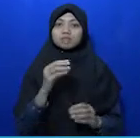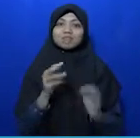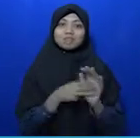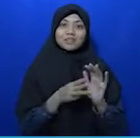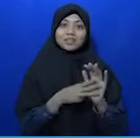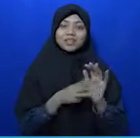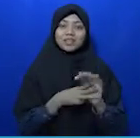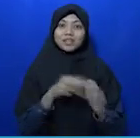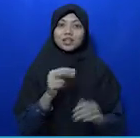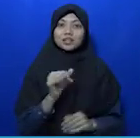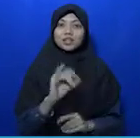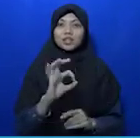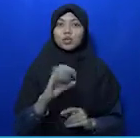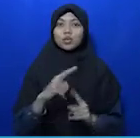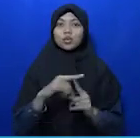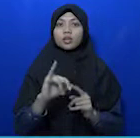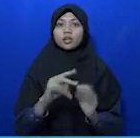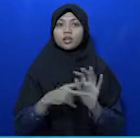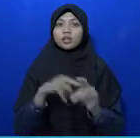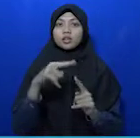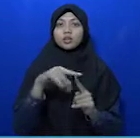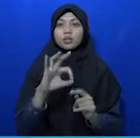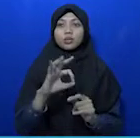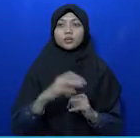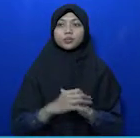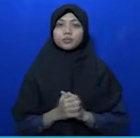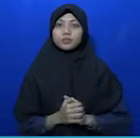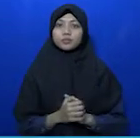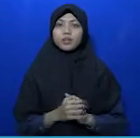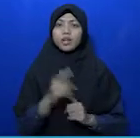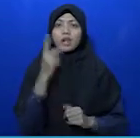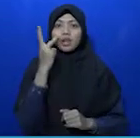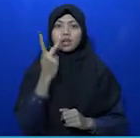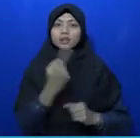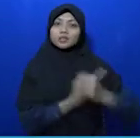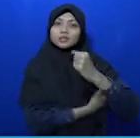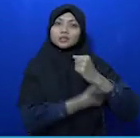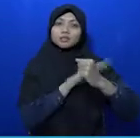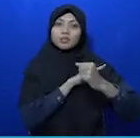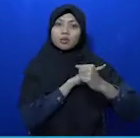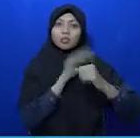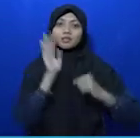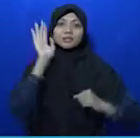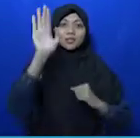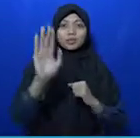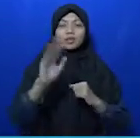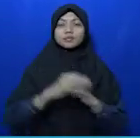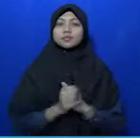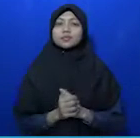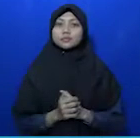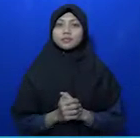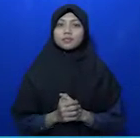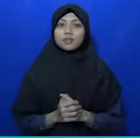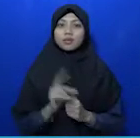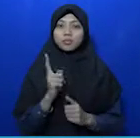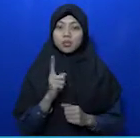Tinto itu. Jadi bukan lagi kita melihat ke belakang, tapi melihat potensi ke depan. Karena sampai 2041